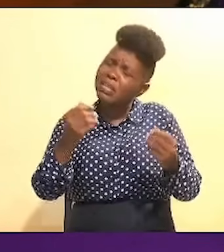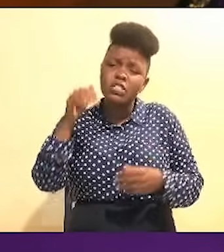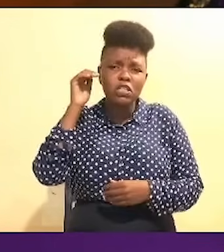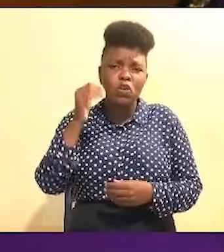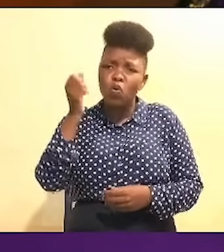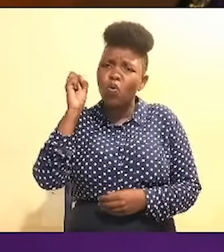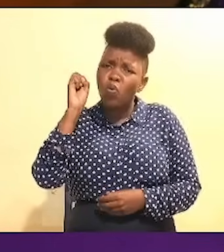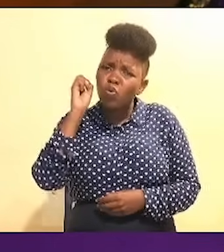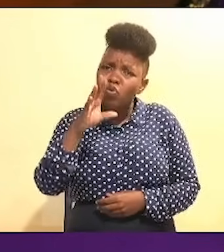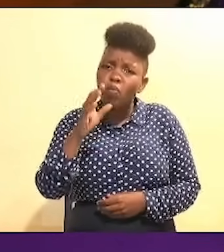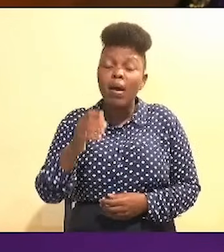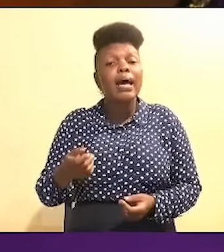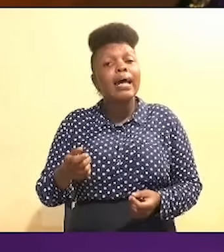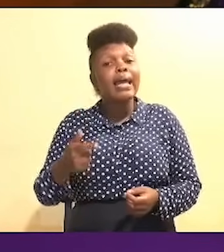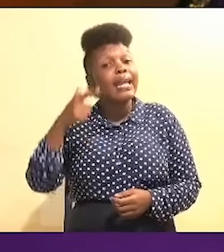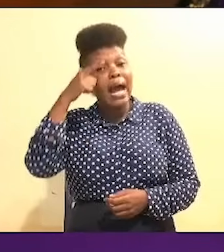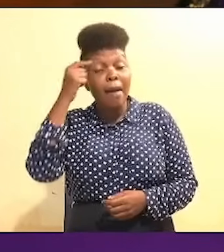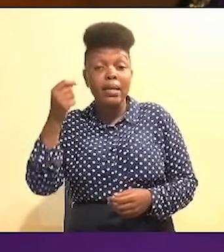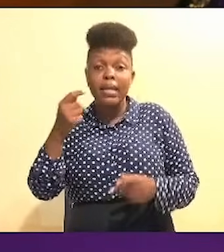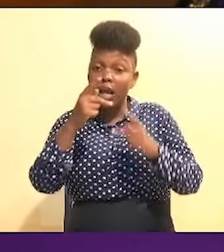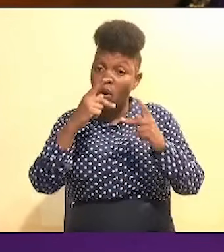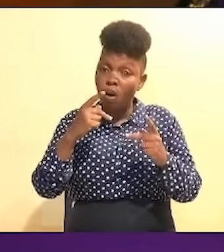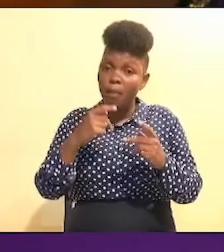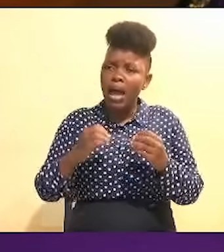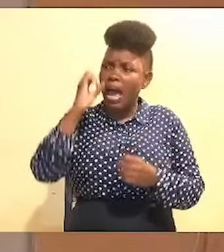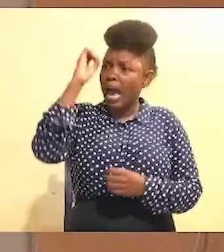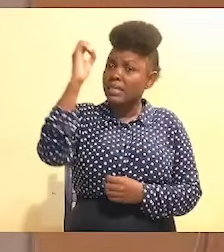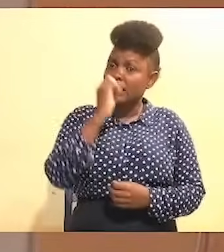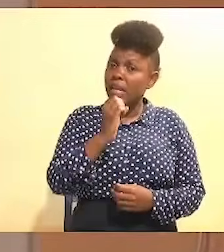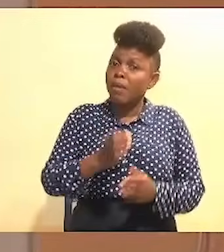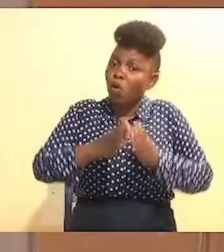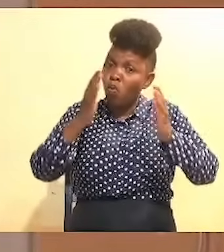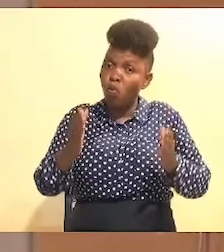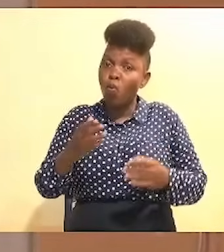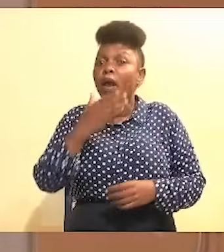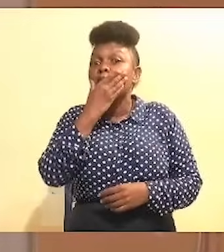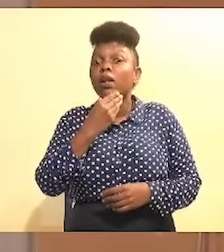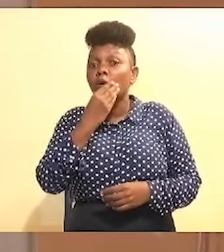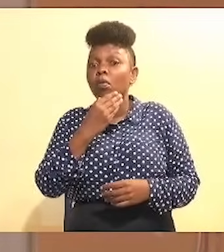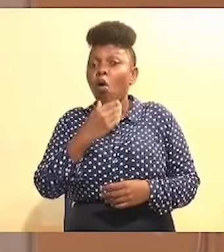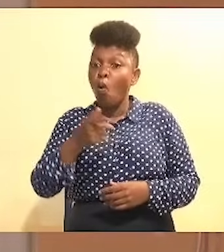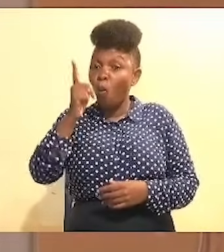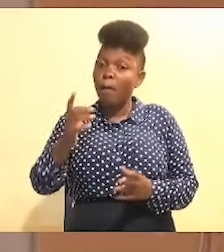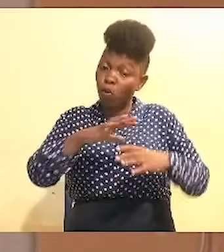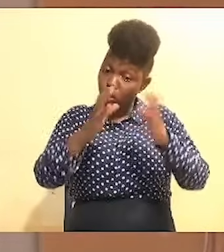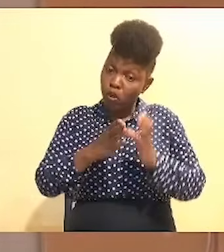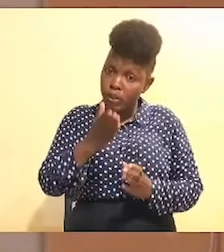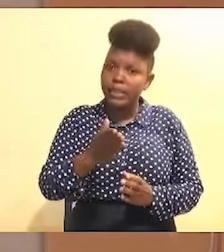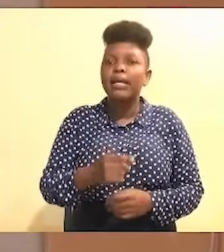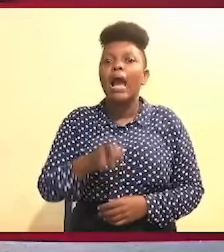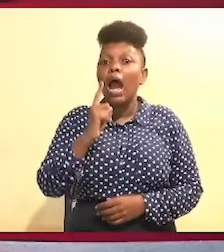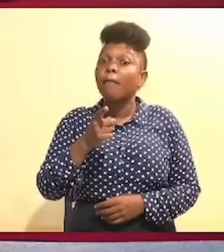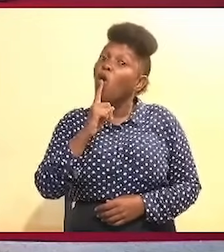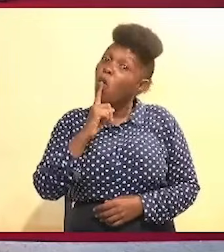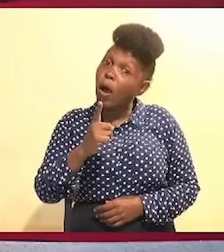Na inaaminika kwamba asilimia kubwa ya wanaume wanaangukia kwenye kundi hilo, ambao